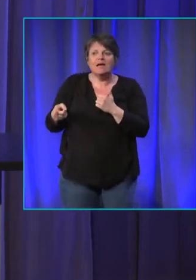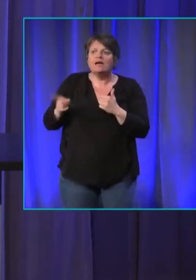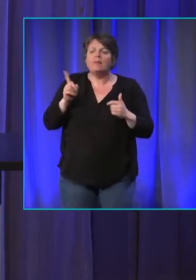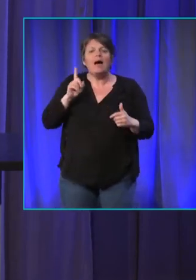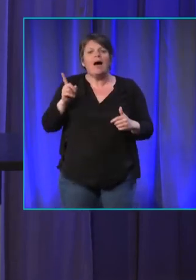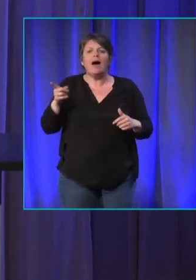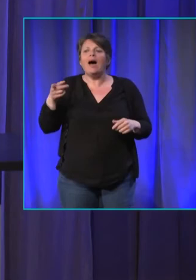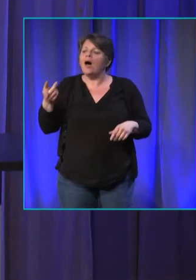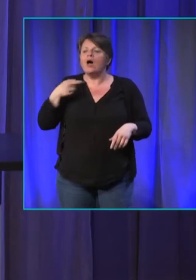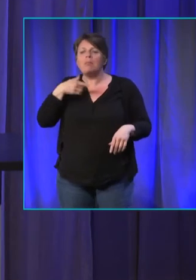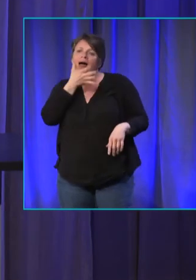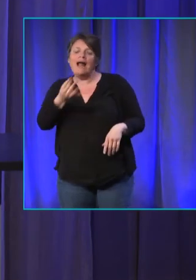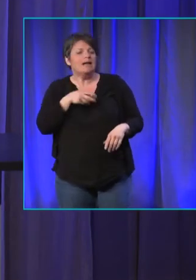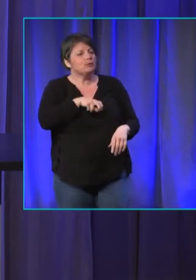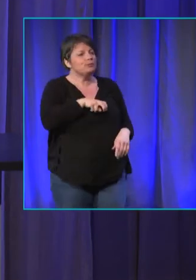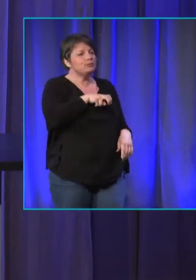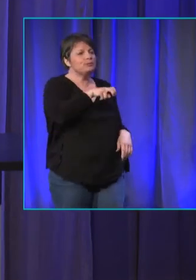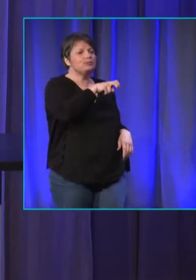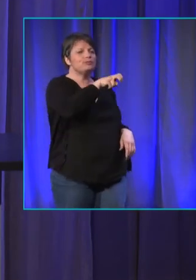prennent les premiers escalators,